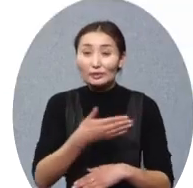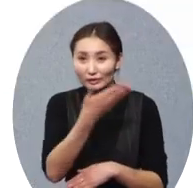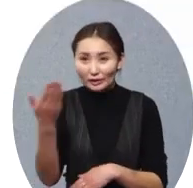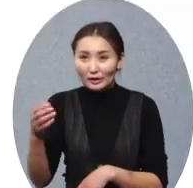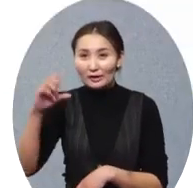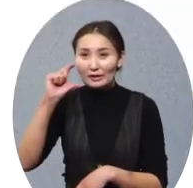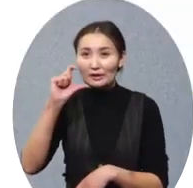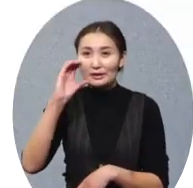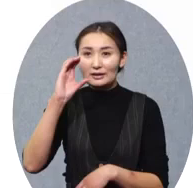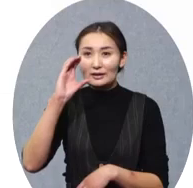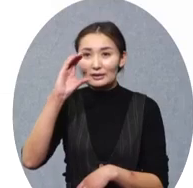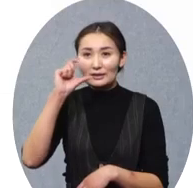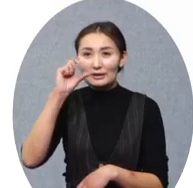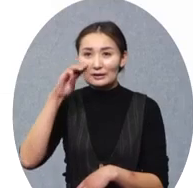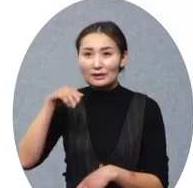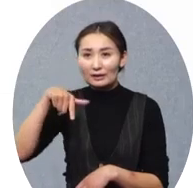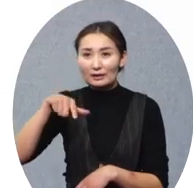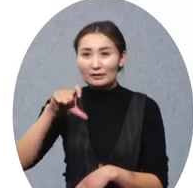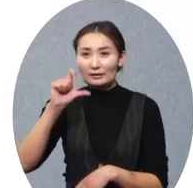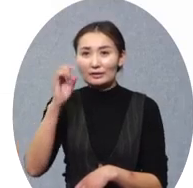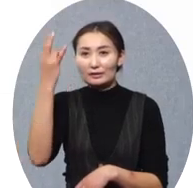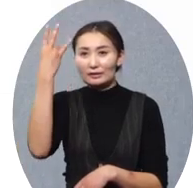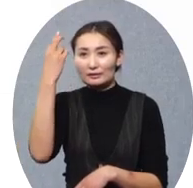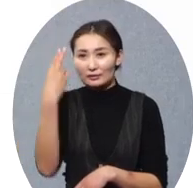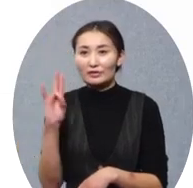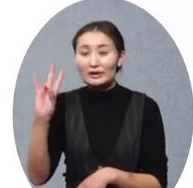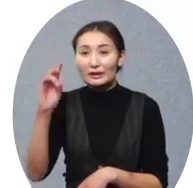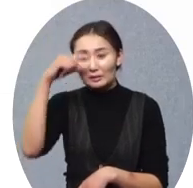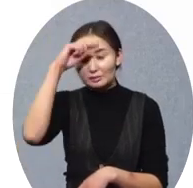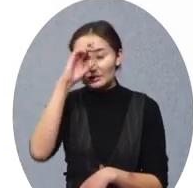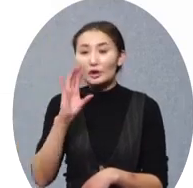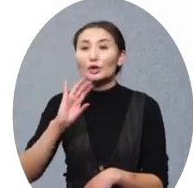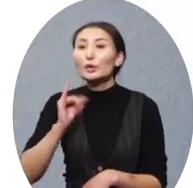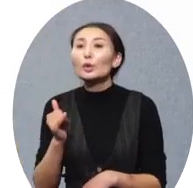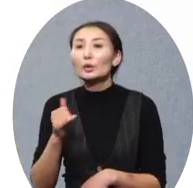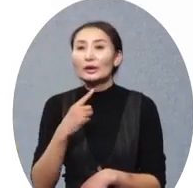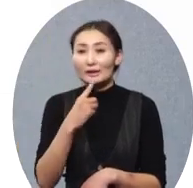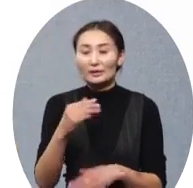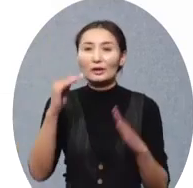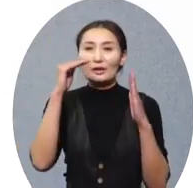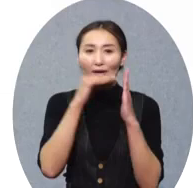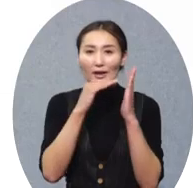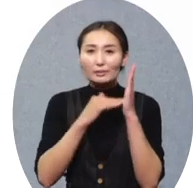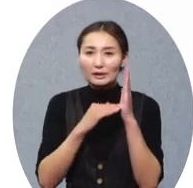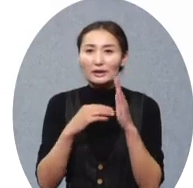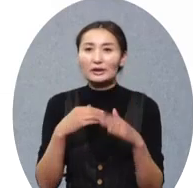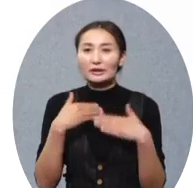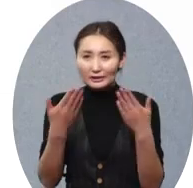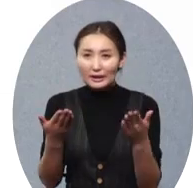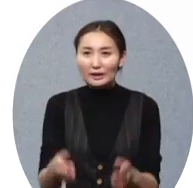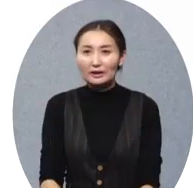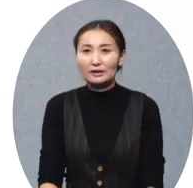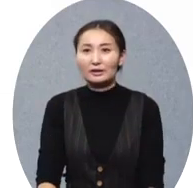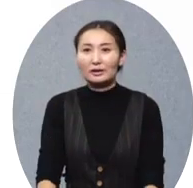эхлээд бүгдээрээ сэтгцэн эрүүл мэнд гэж юуг хэлэх вэ гэдэг асуудлыг тайлбарлая ярий. За, сэтгцэн эрүүл мэнд